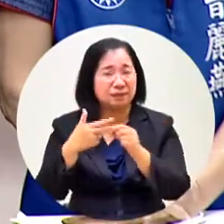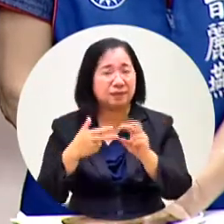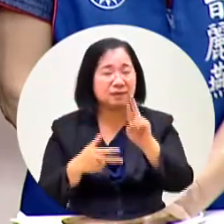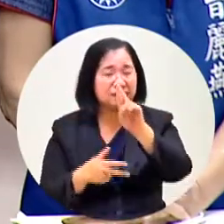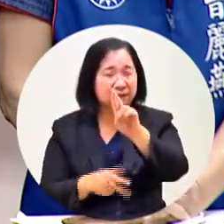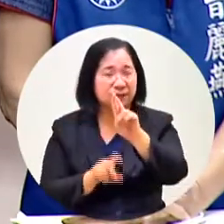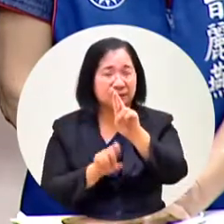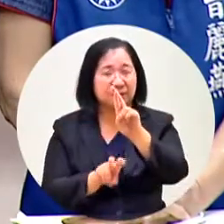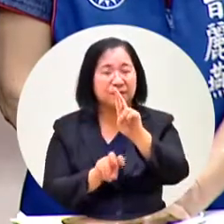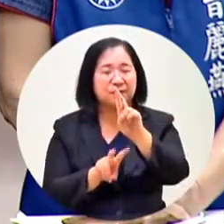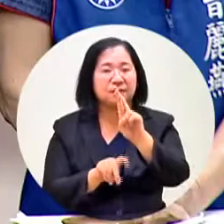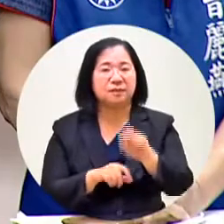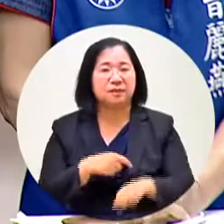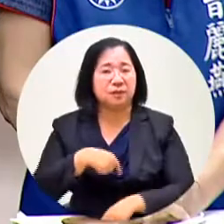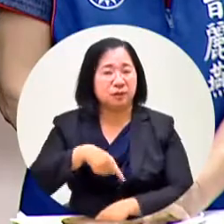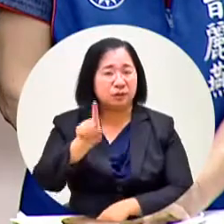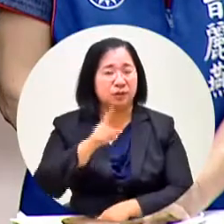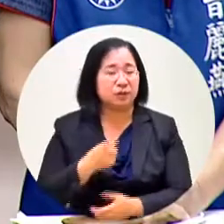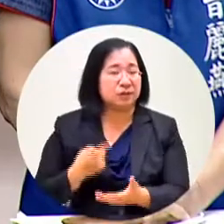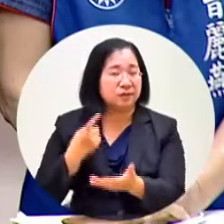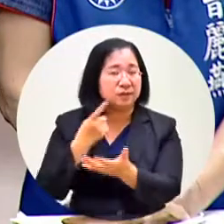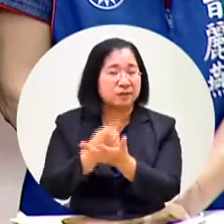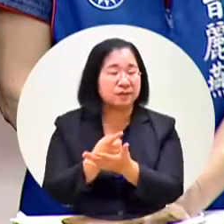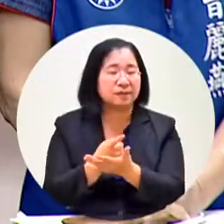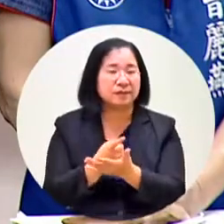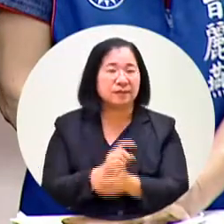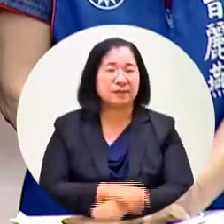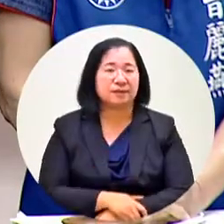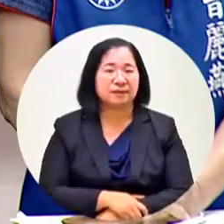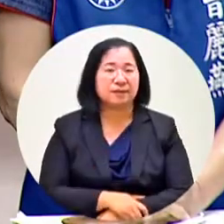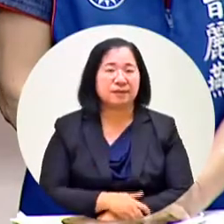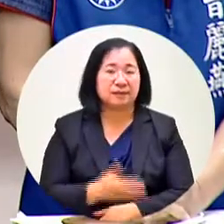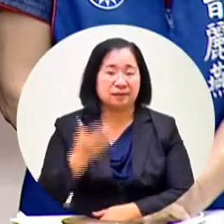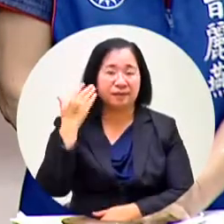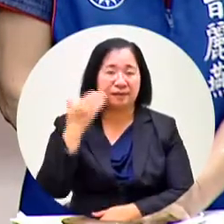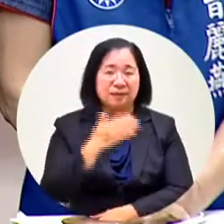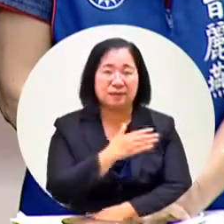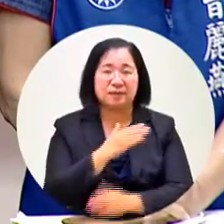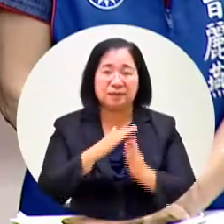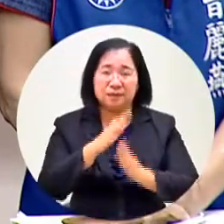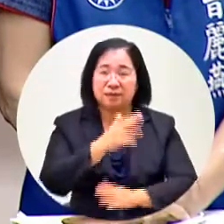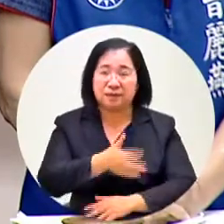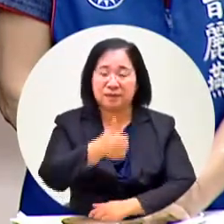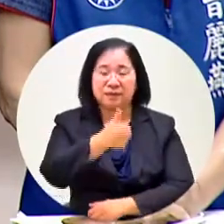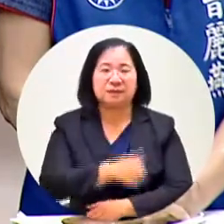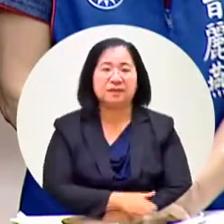题哦。那我首先要先问一下哦，在座的局处首长，在